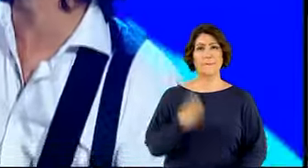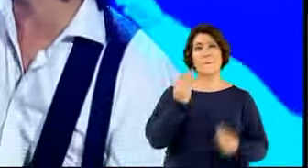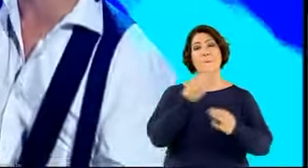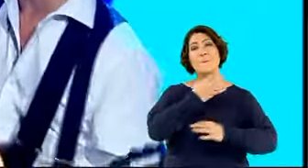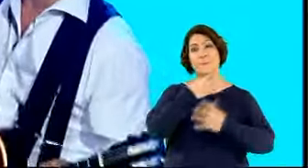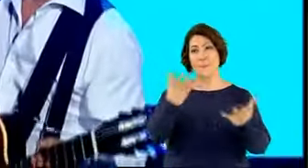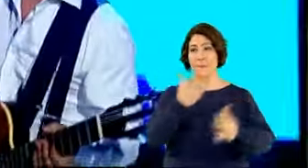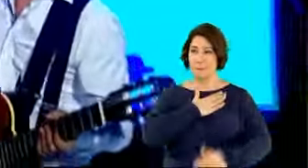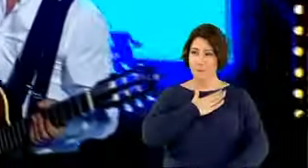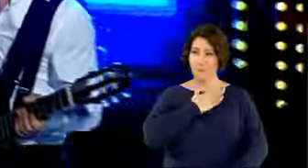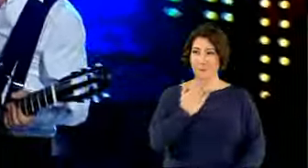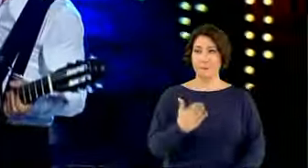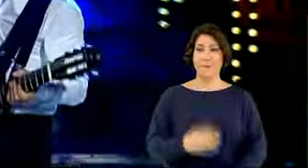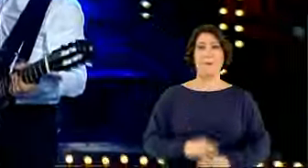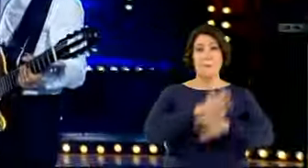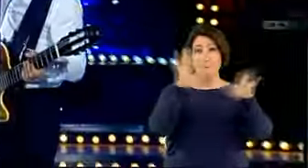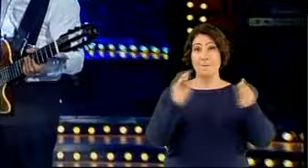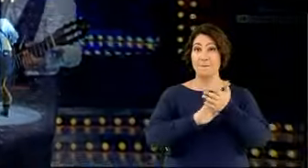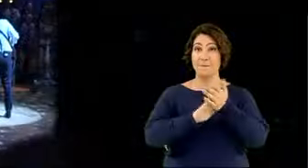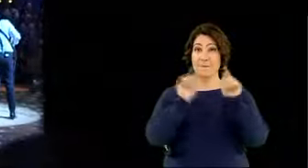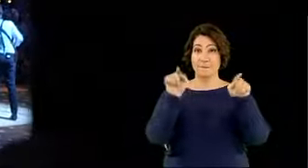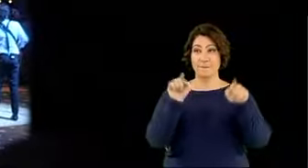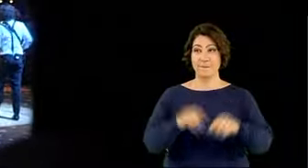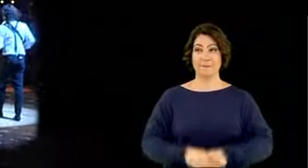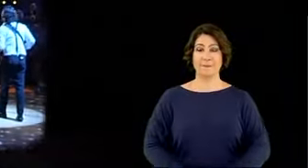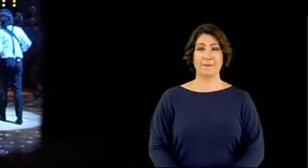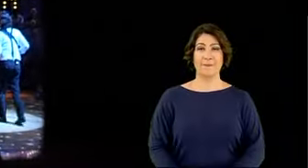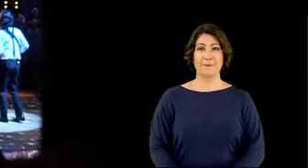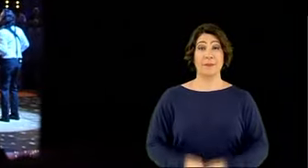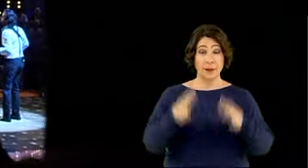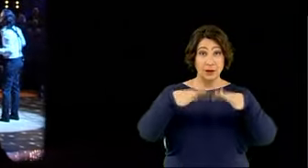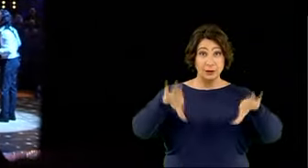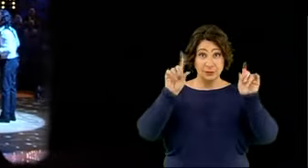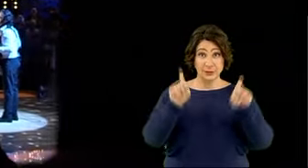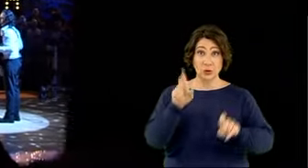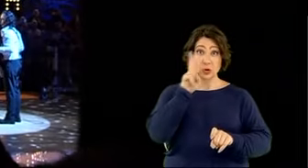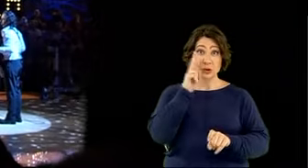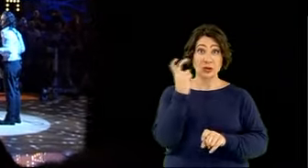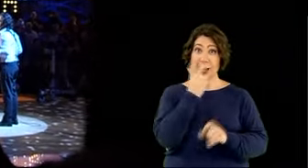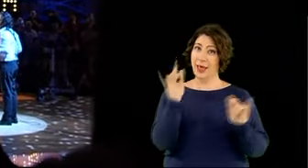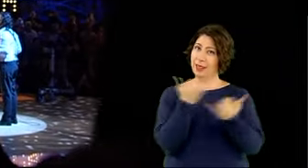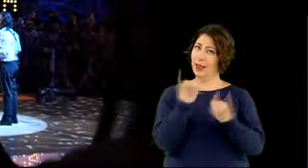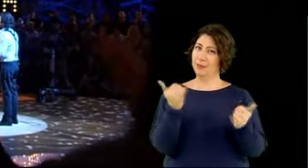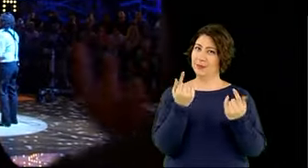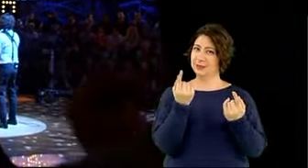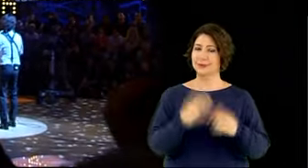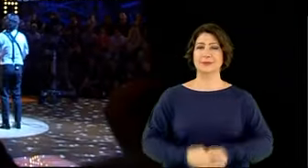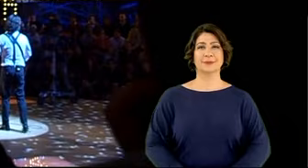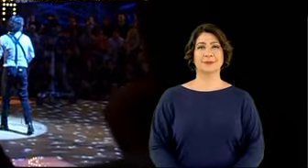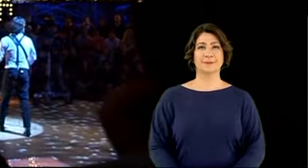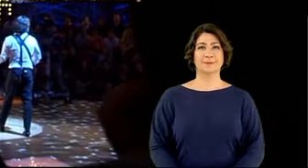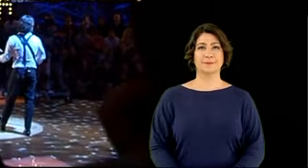teşekkür ederiz. Sağ olun. Bütün alkışlarınız arkadaşlarım için. Hazır mıyız? Son şarkı. Eğlenelim biraz.